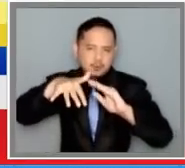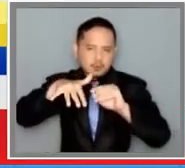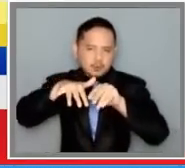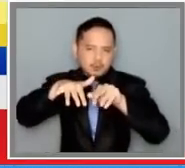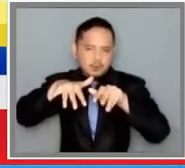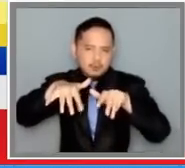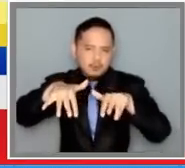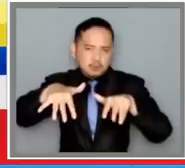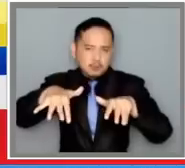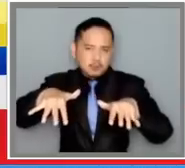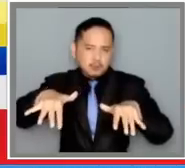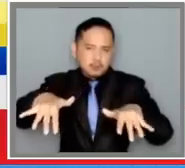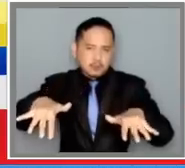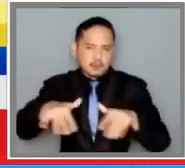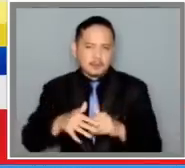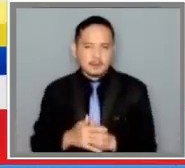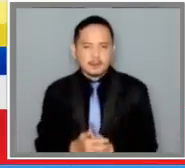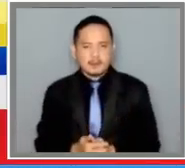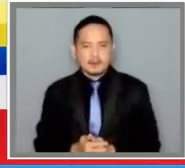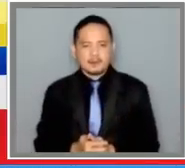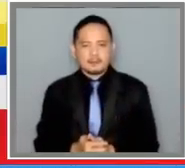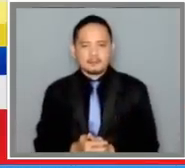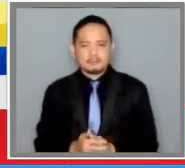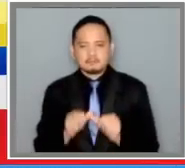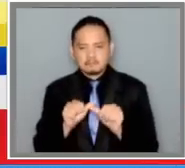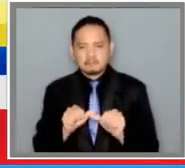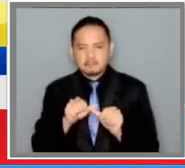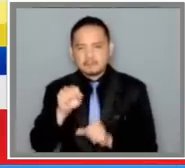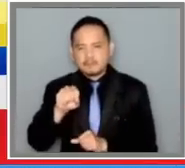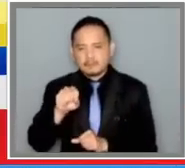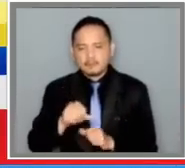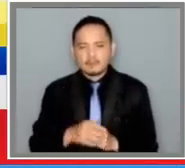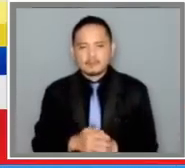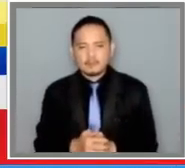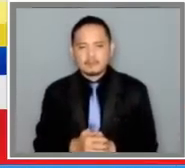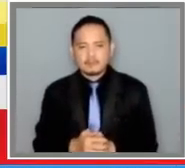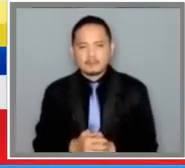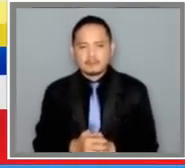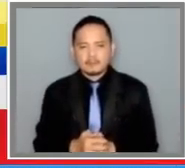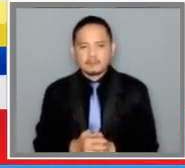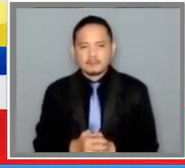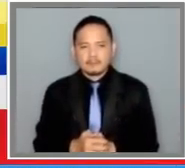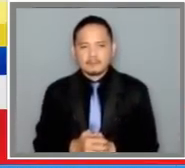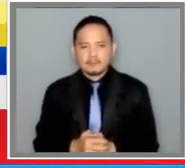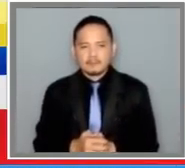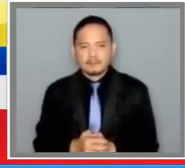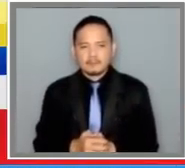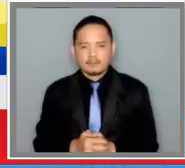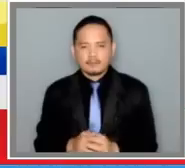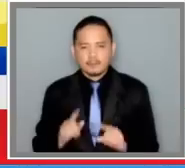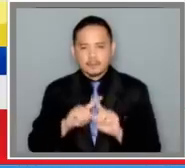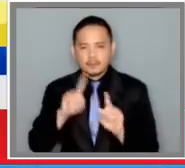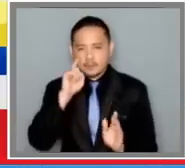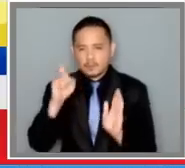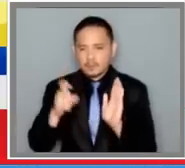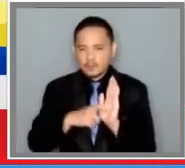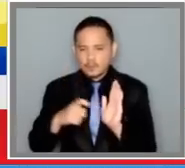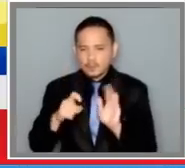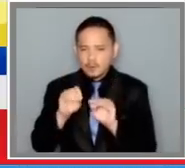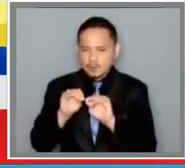terms of yung activity, patuloy pa rin, alert level 3 pa rin. Po